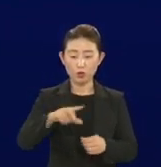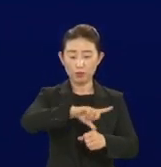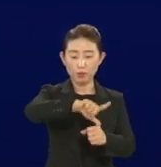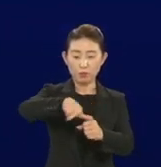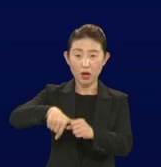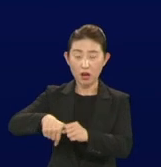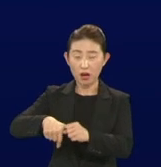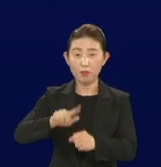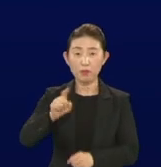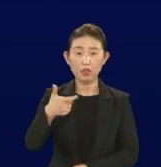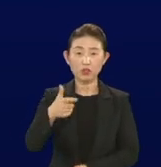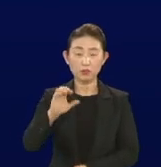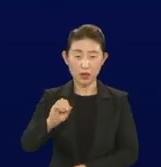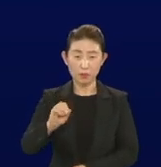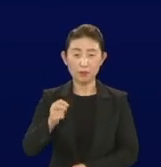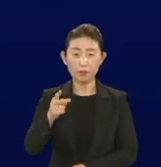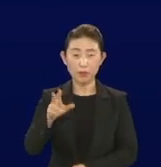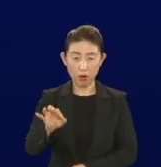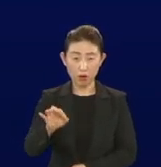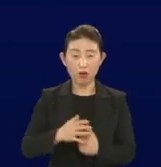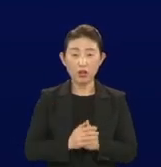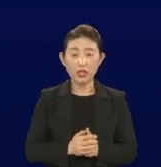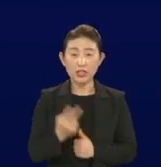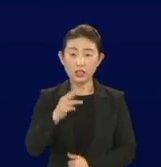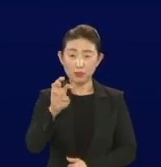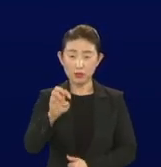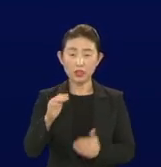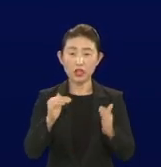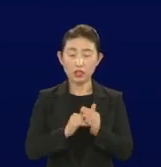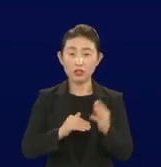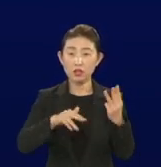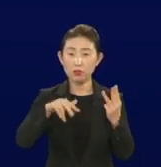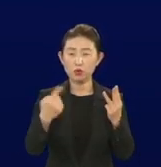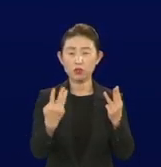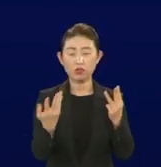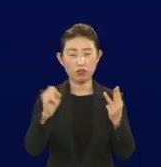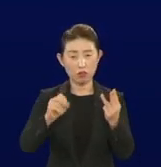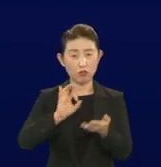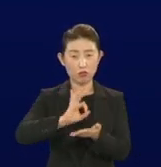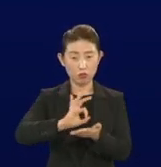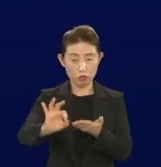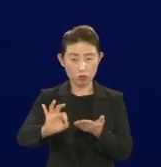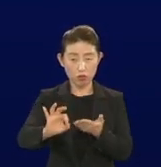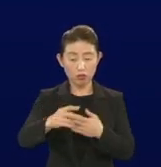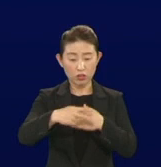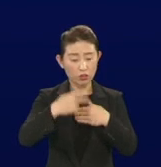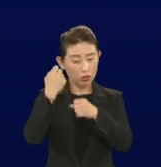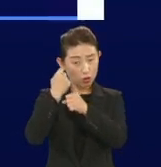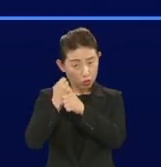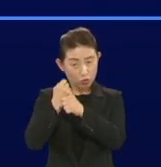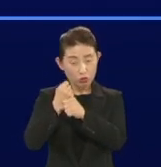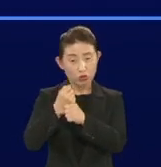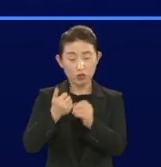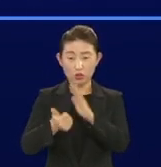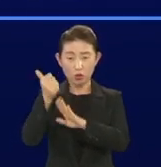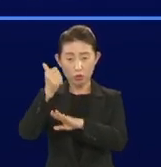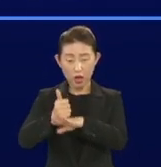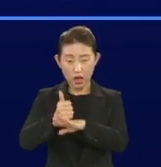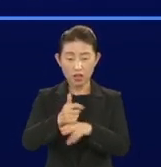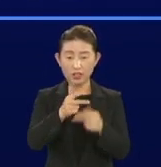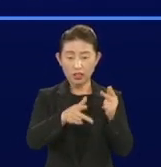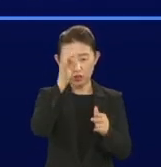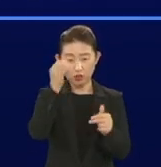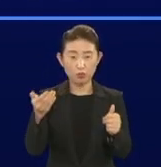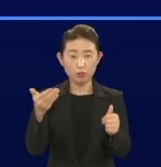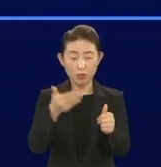평으로 2030년까지 3조 4천억 원이 투입돼 대덕특구의 연구 성과를 기술 사업화하는 나노,